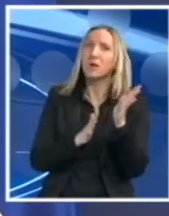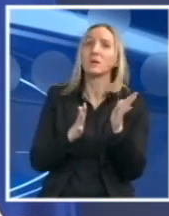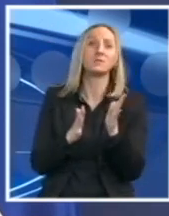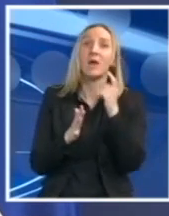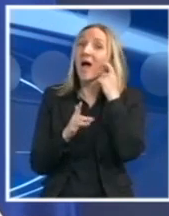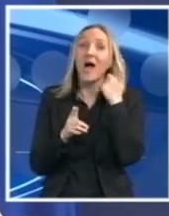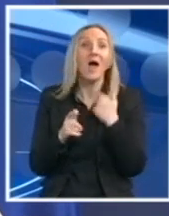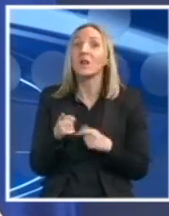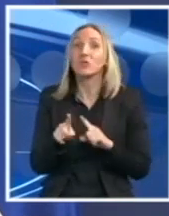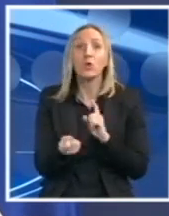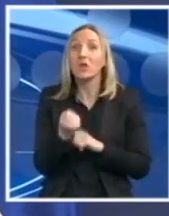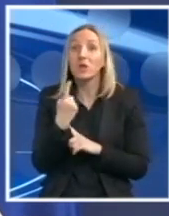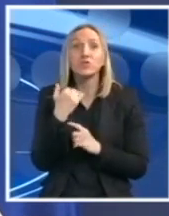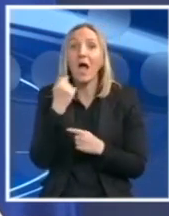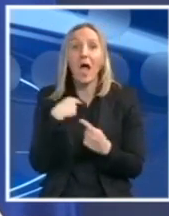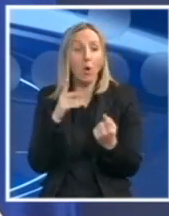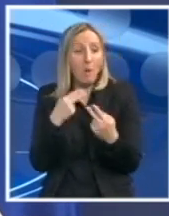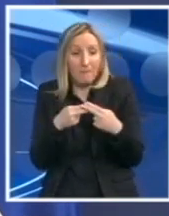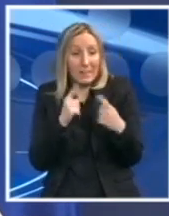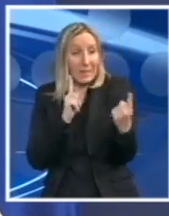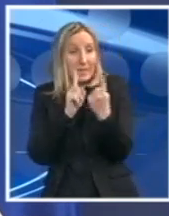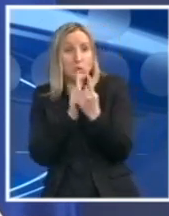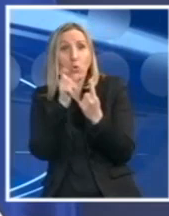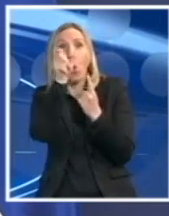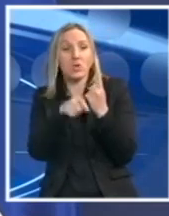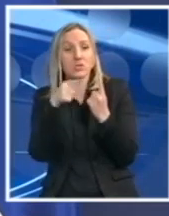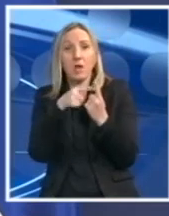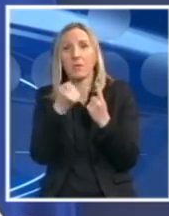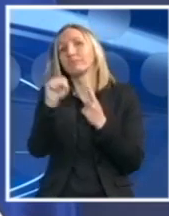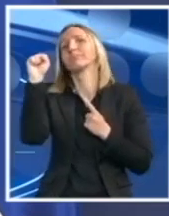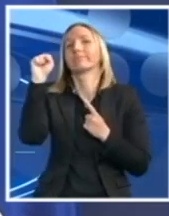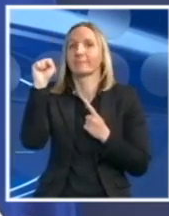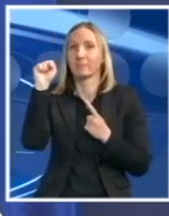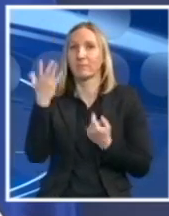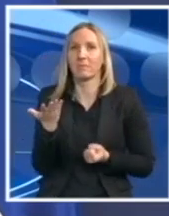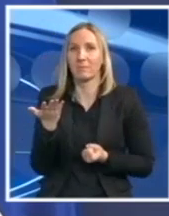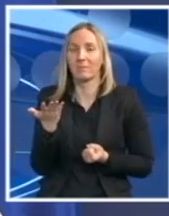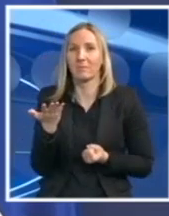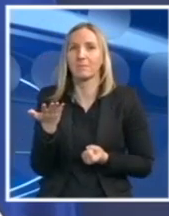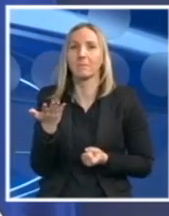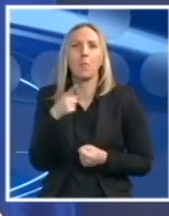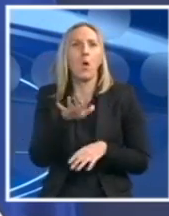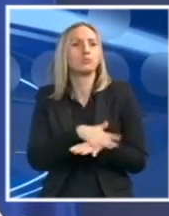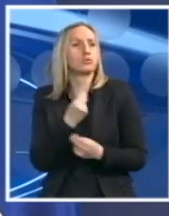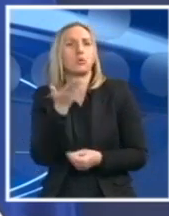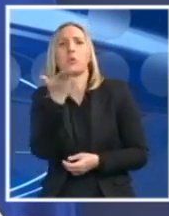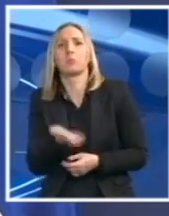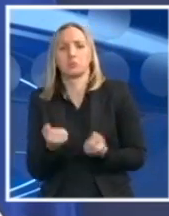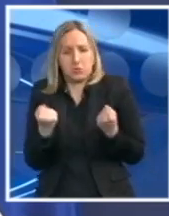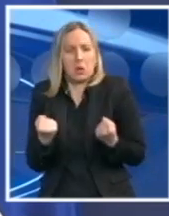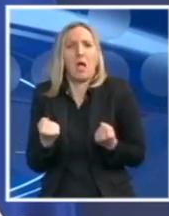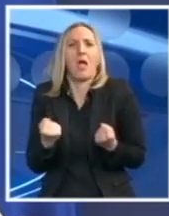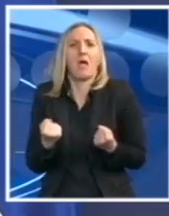da budemo u blizini osobe koja, ne možemo da kažemo da to radi svesno, nego se osjeća dobro,